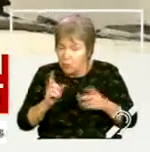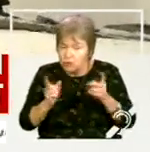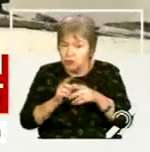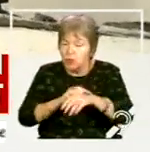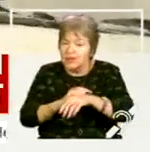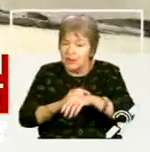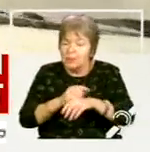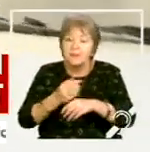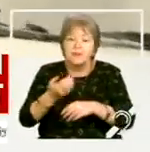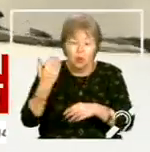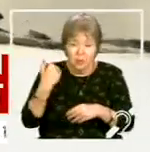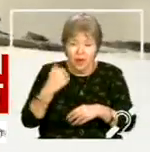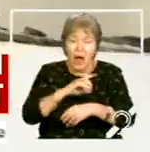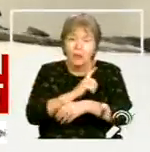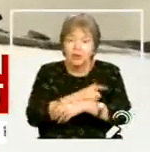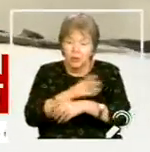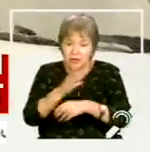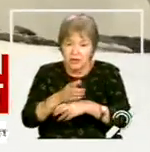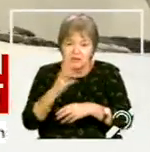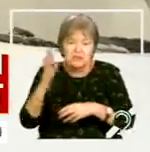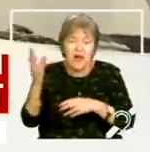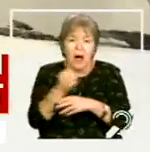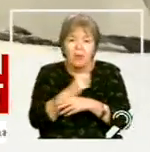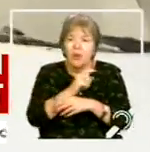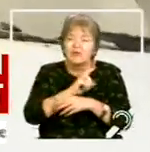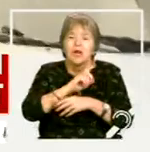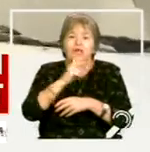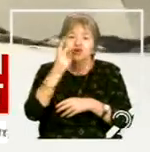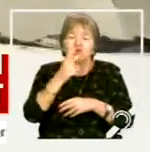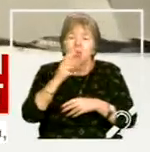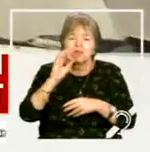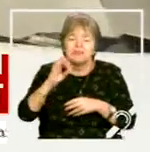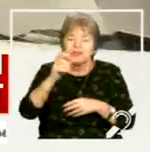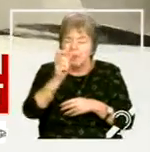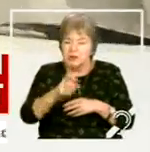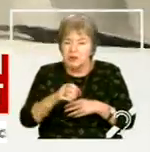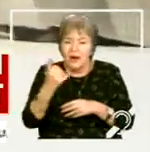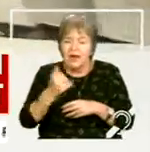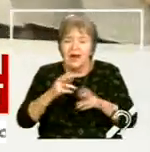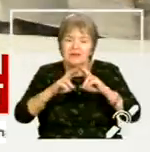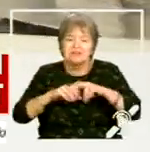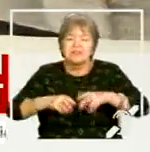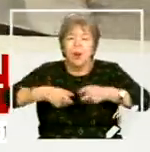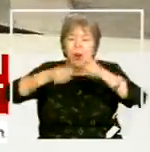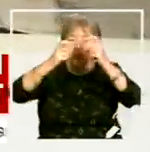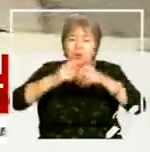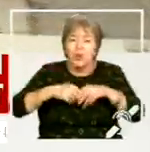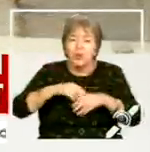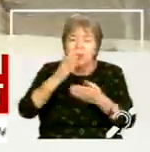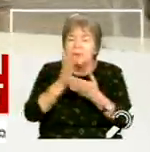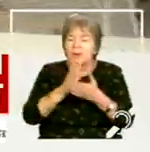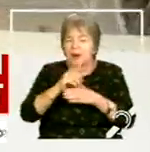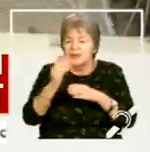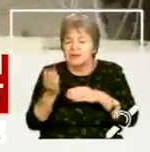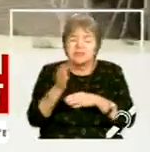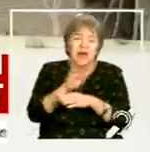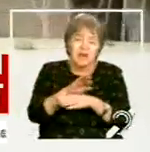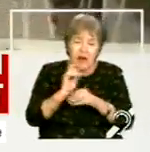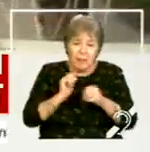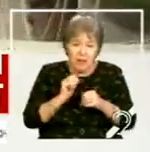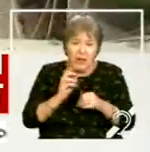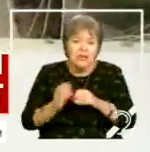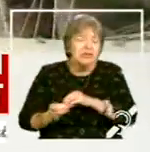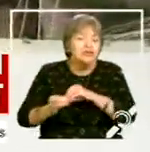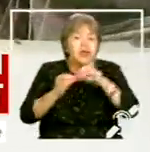timp, autoritățile au evacuat 20 de persoane care locuiau în blocurile din proximitatea